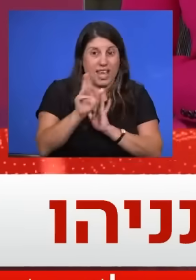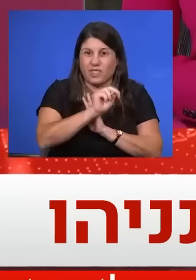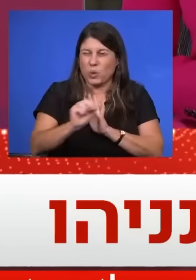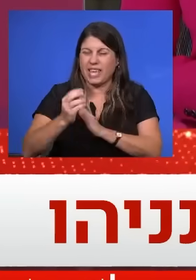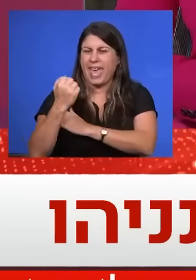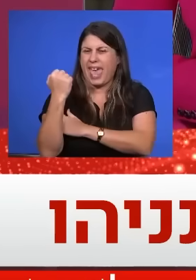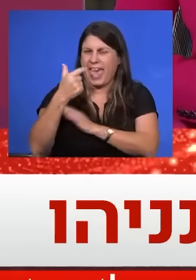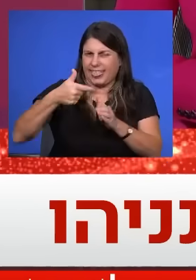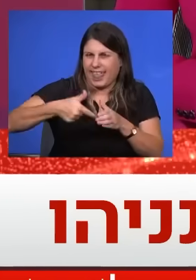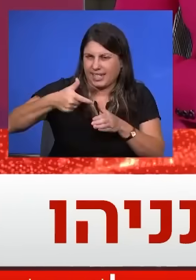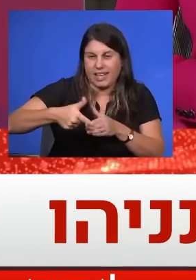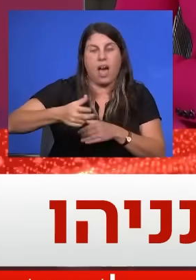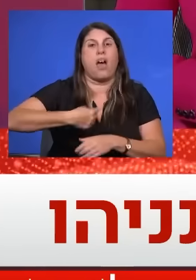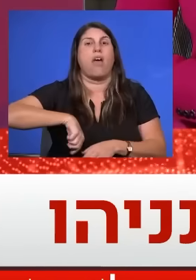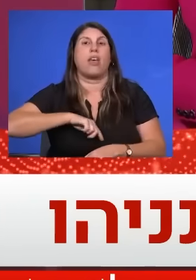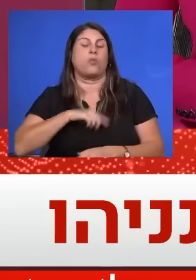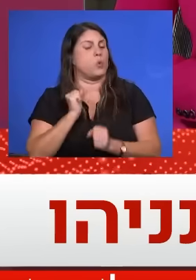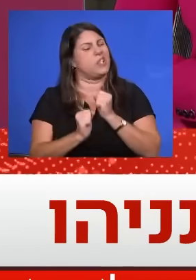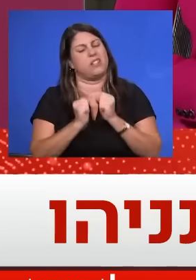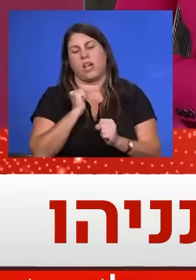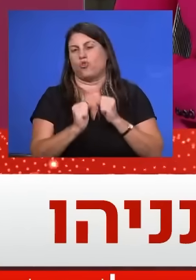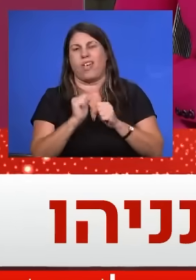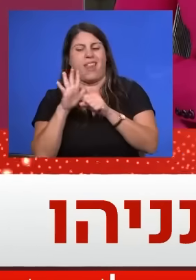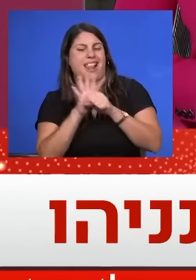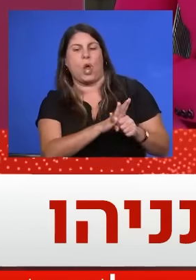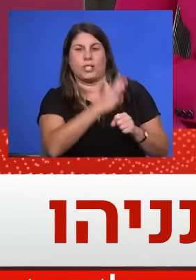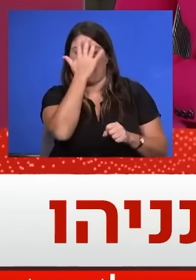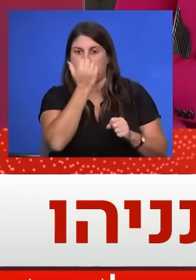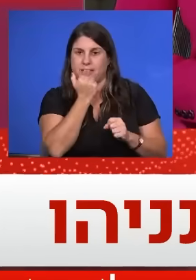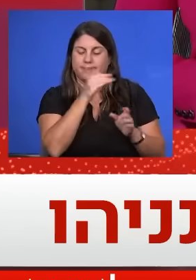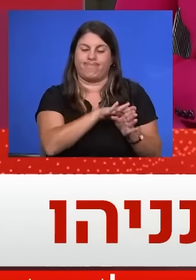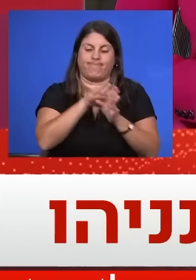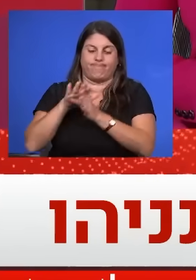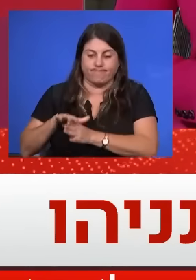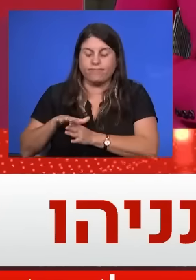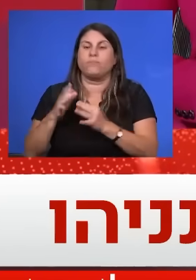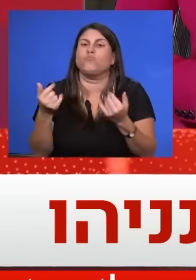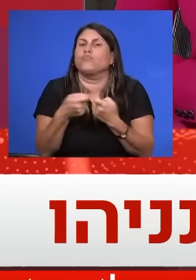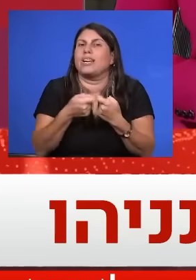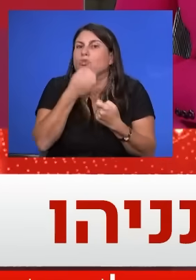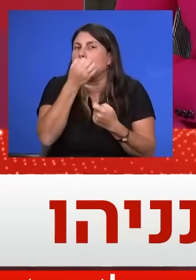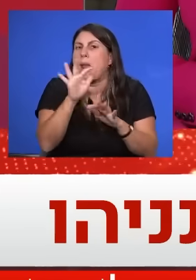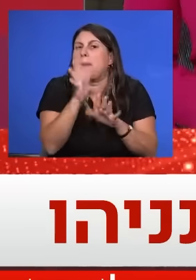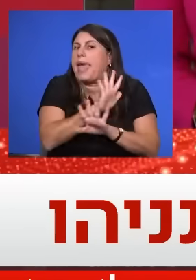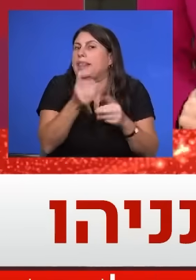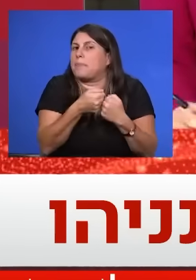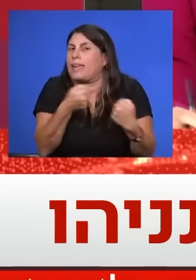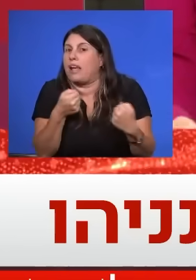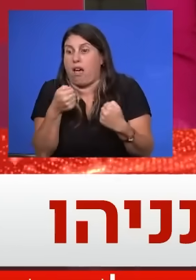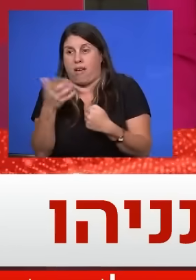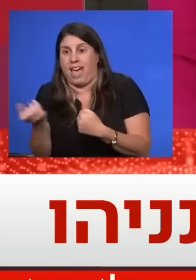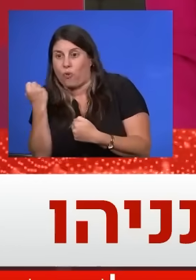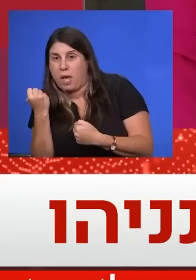אנחנו נתקשה מאוד ללחוץ את חמאס. ועכשיו לגבי השאלה, למה אני חושב שאין מתח בין זה לבין הפעולה הקרקעית. פעולה